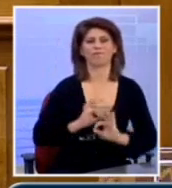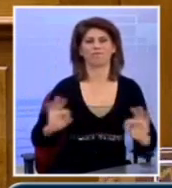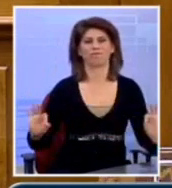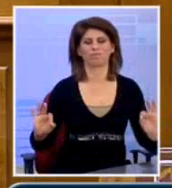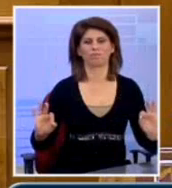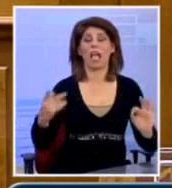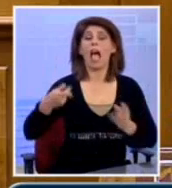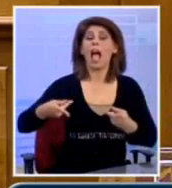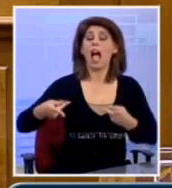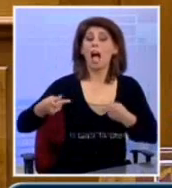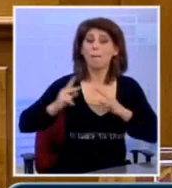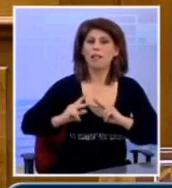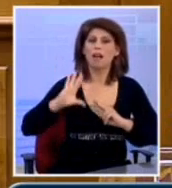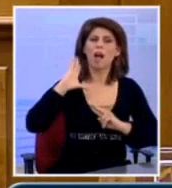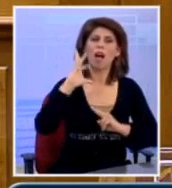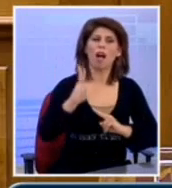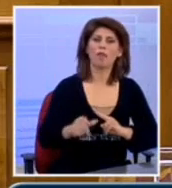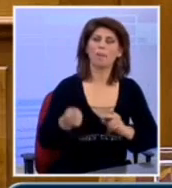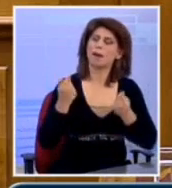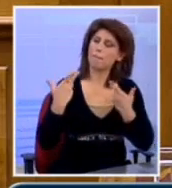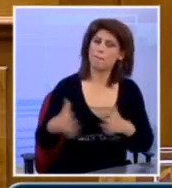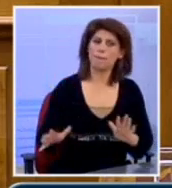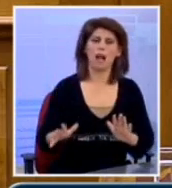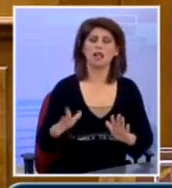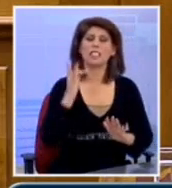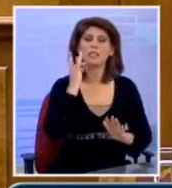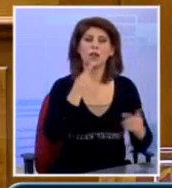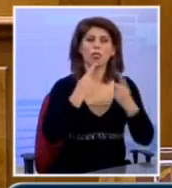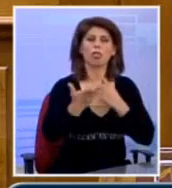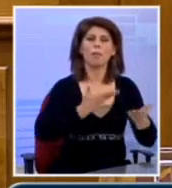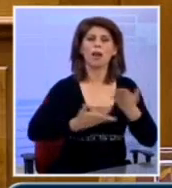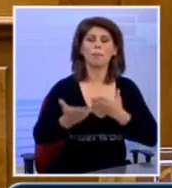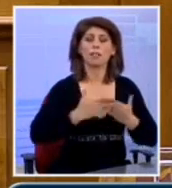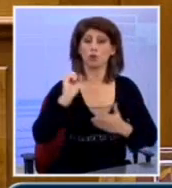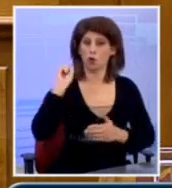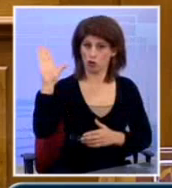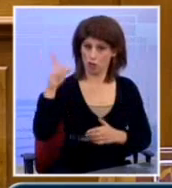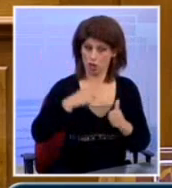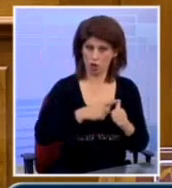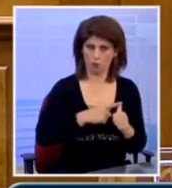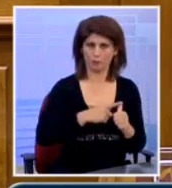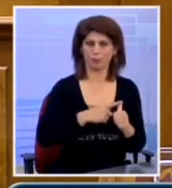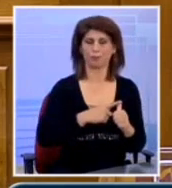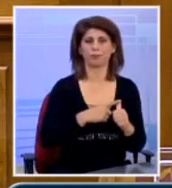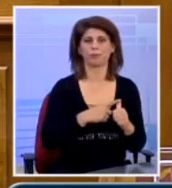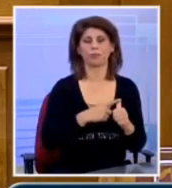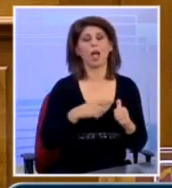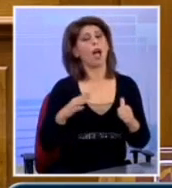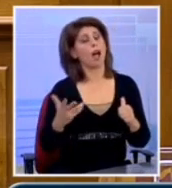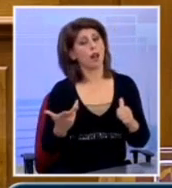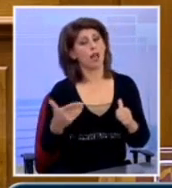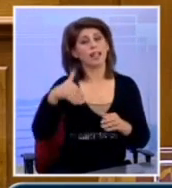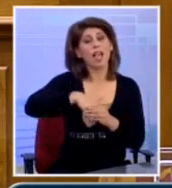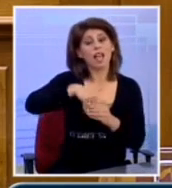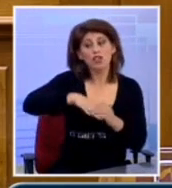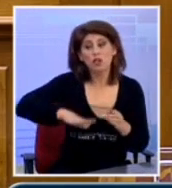Την απάντηση τη δίνουμε καθημερινά στη σκληρή διαπραγμάτευση στο εξωτερικό, αλλά και στο